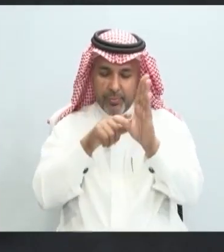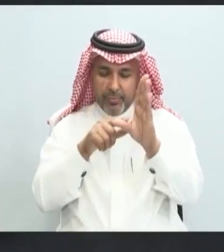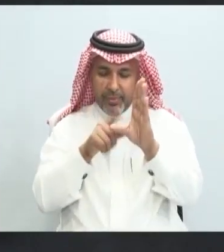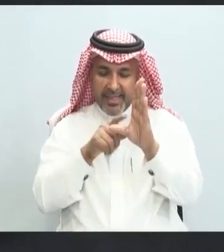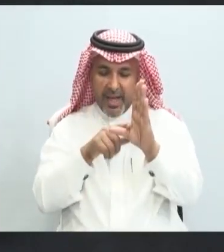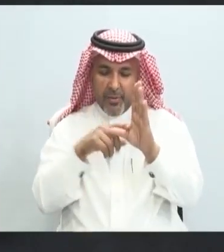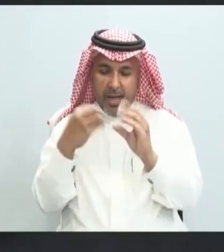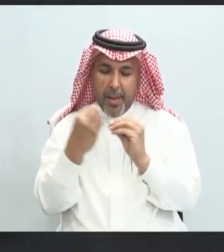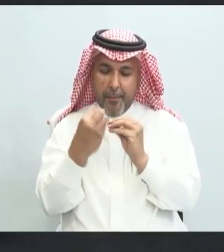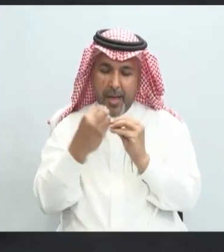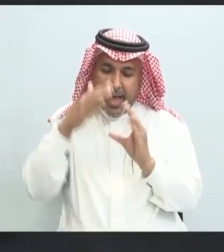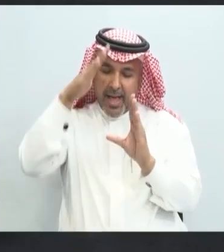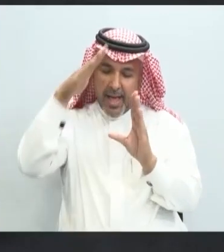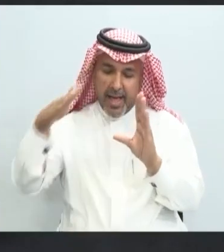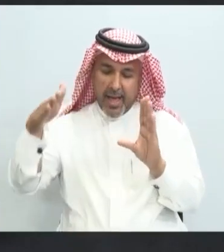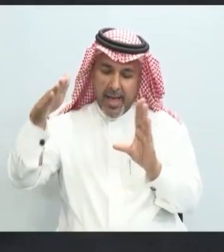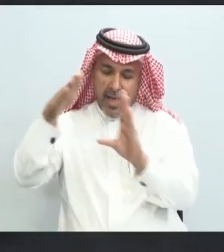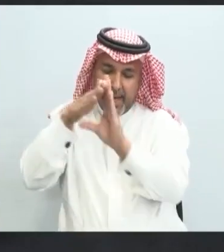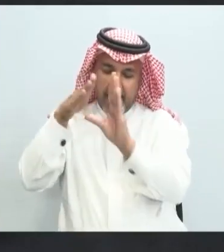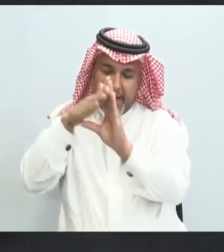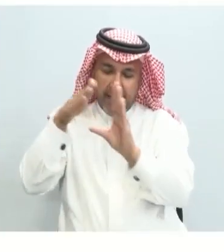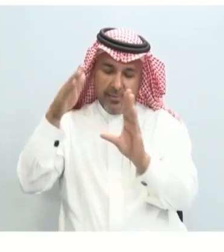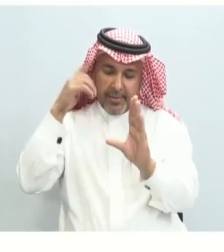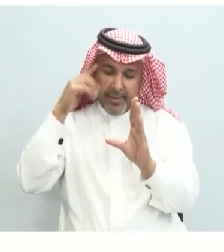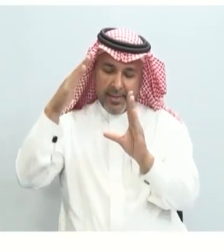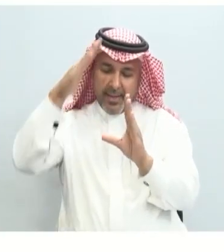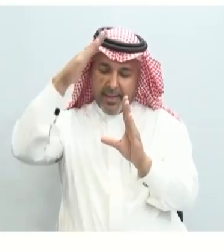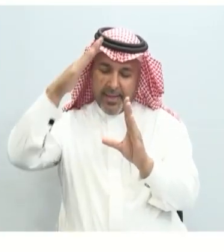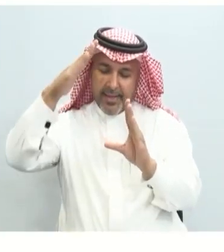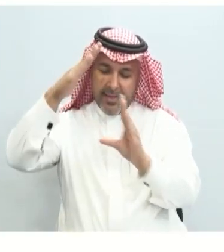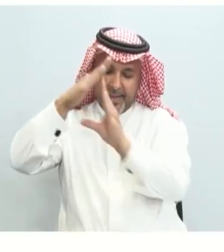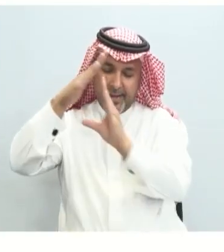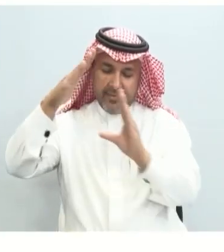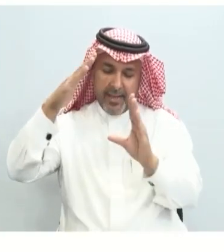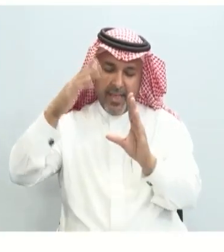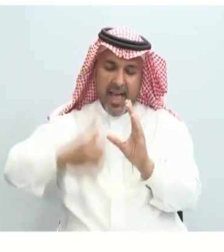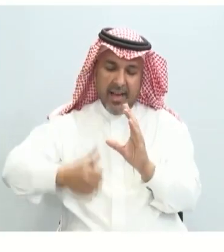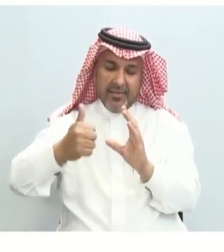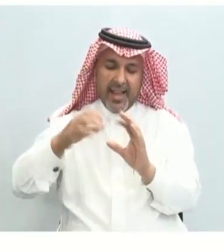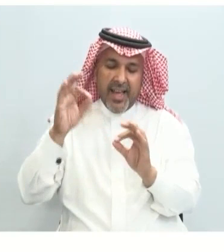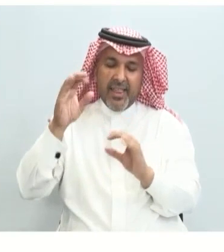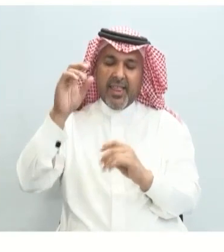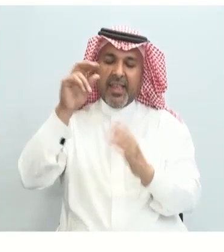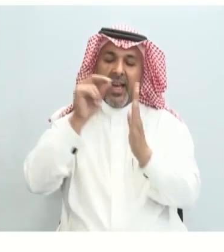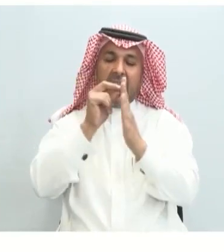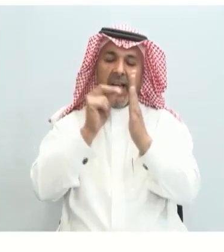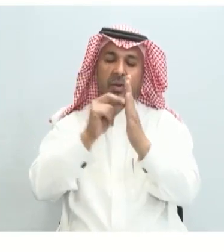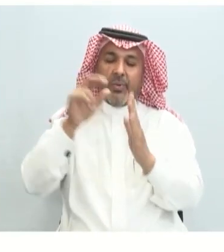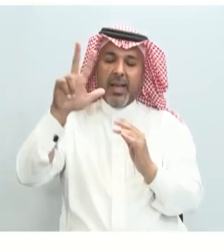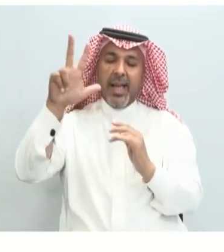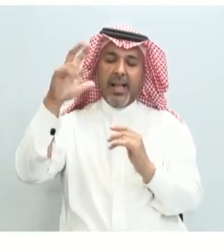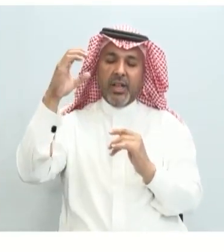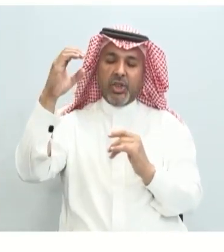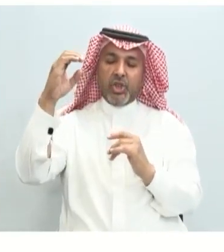الضلع مقابل وليس محصور اذا افضل شيء بستخدم قانون الجيوب وبستخدم قانون الجيوب اذا هذا